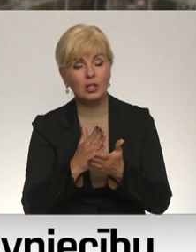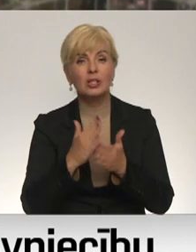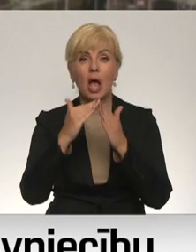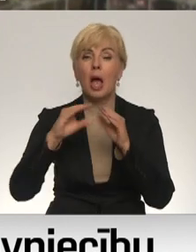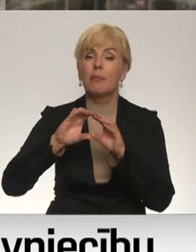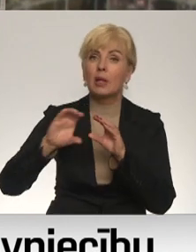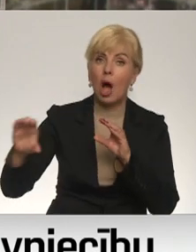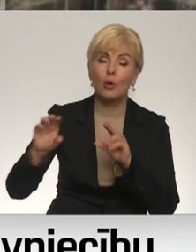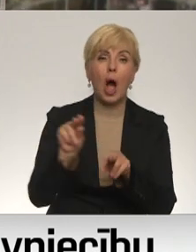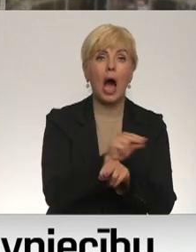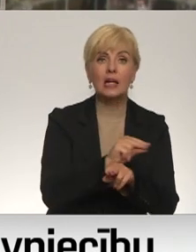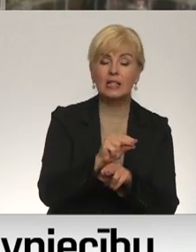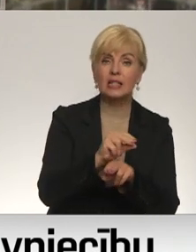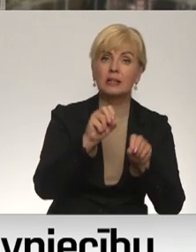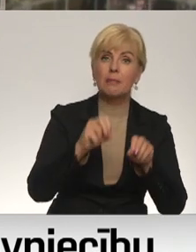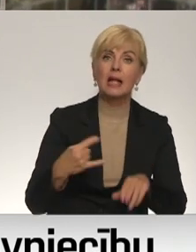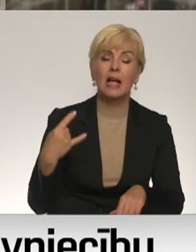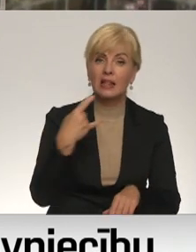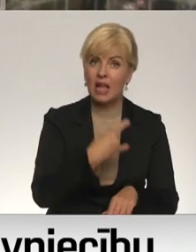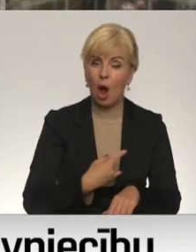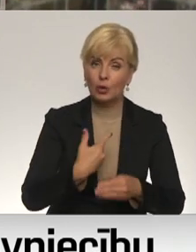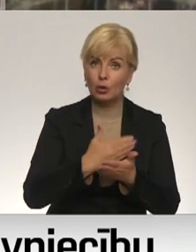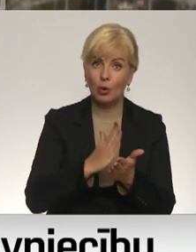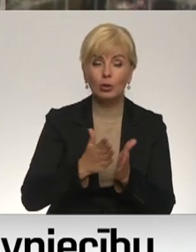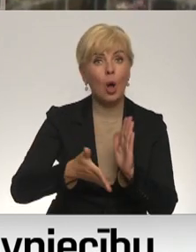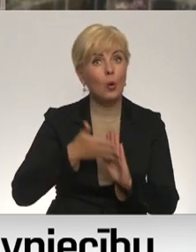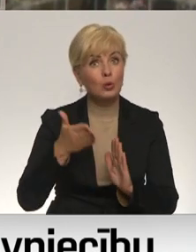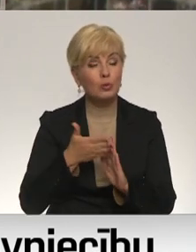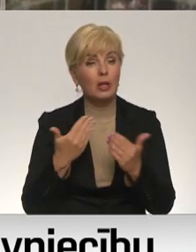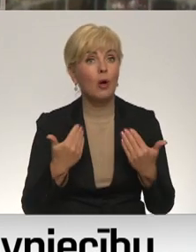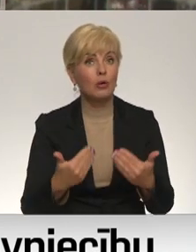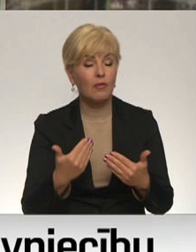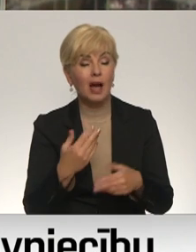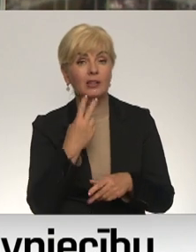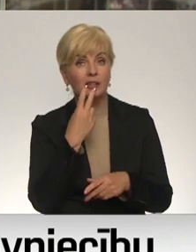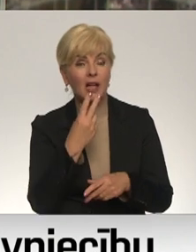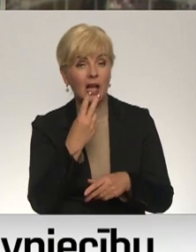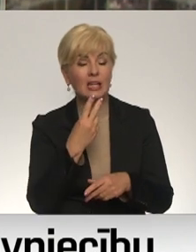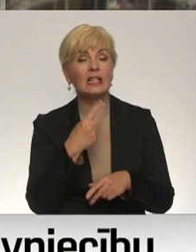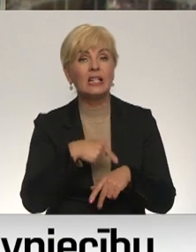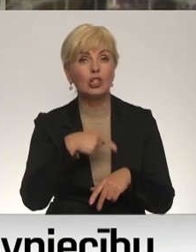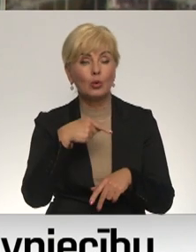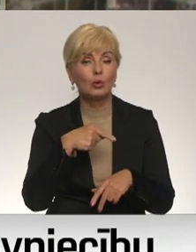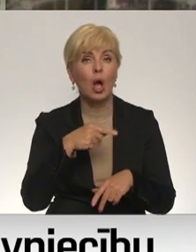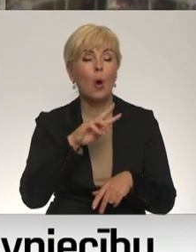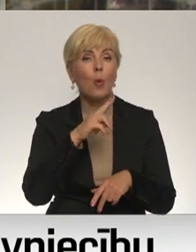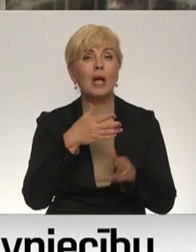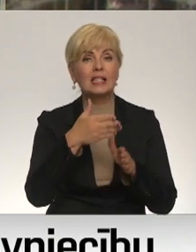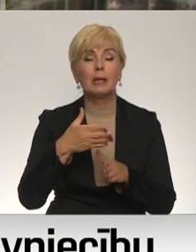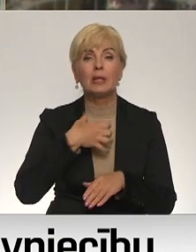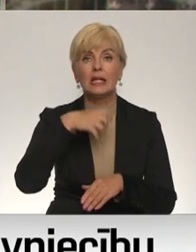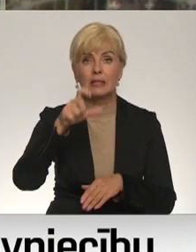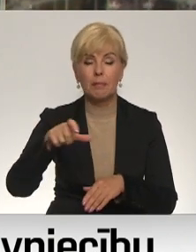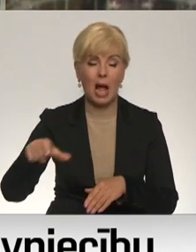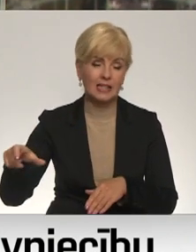un diagnostikas nodaļu. Par uzlabojumiem, ko jau pat labi var baudīt slimnīcas pacienti un nākotnes vīzijām,